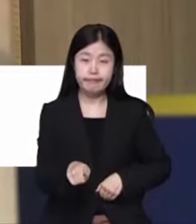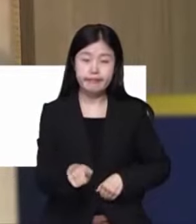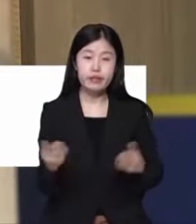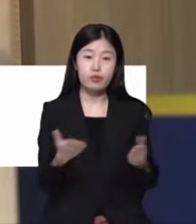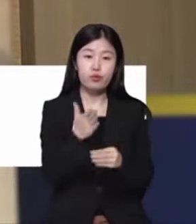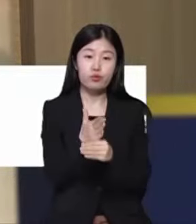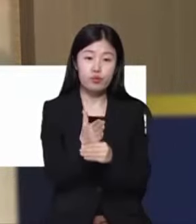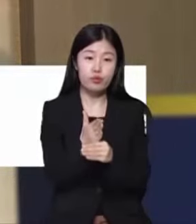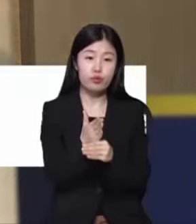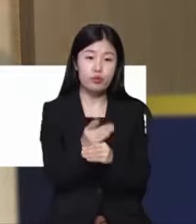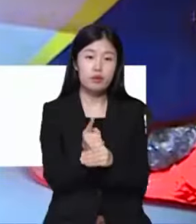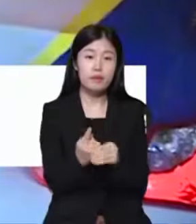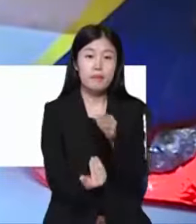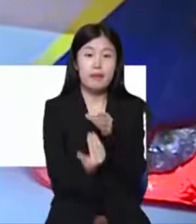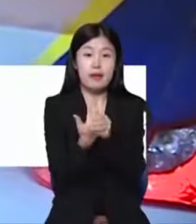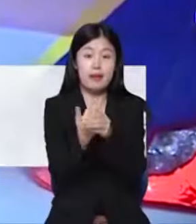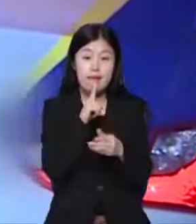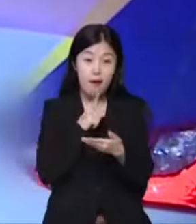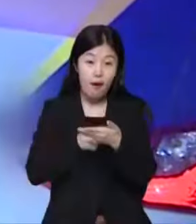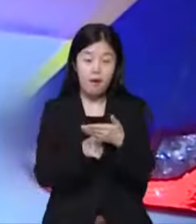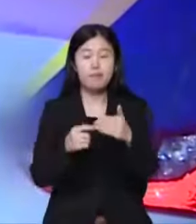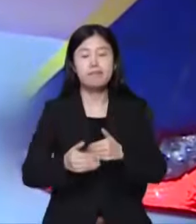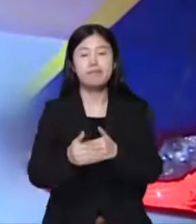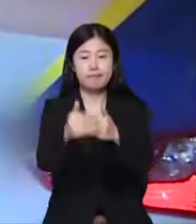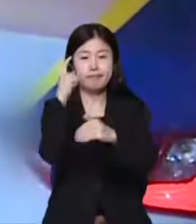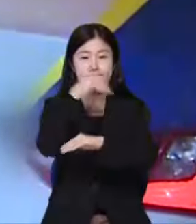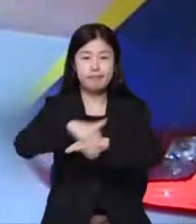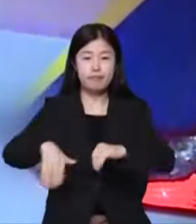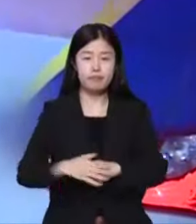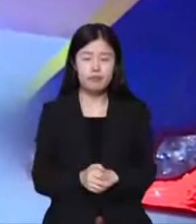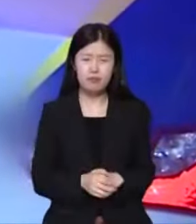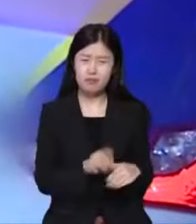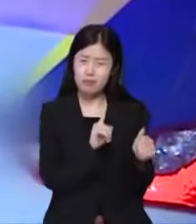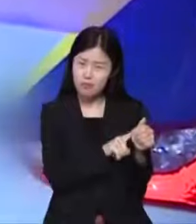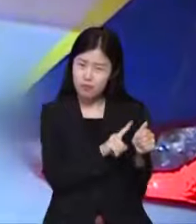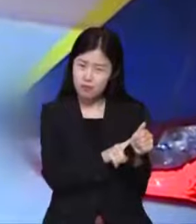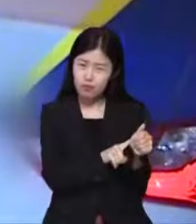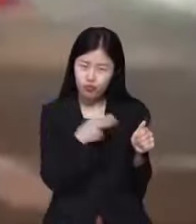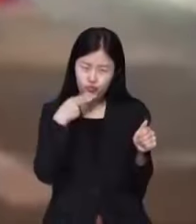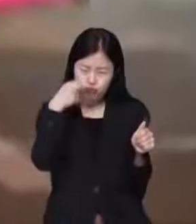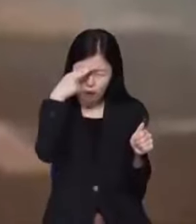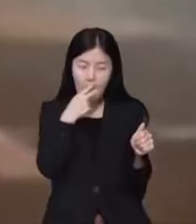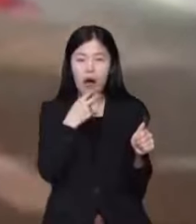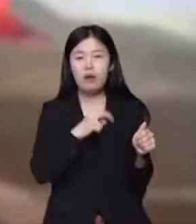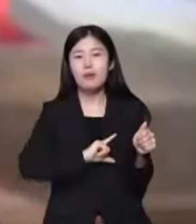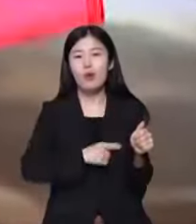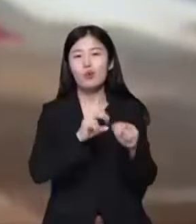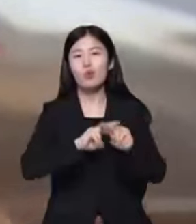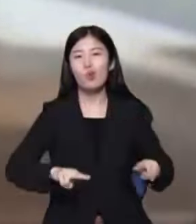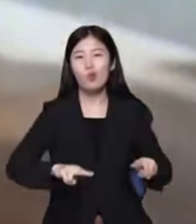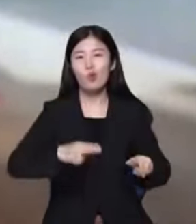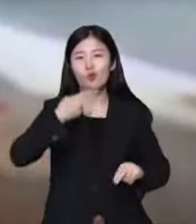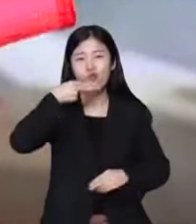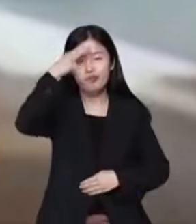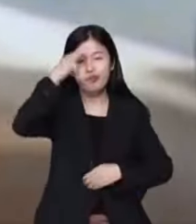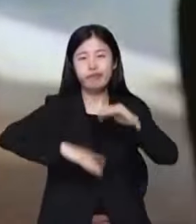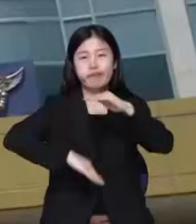절차에 따라서 진행할 예정입니다. 음주 측정 결과 B씨는 혈중 알코올 농도 면허 정지 수준의 만취